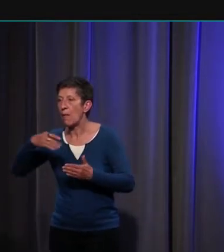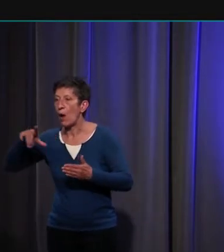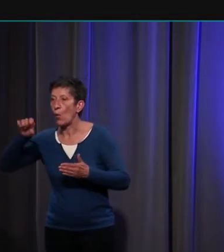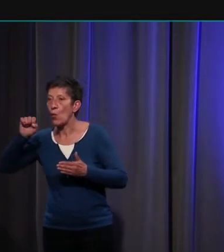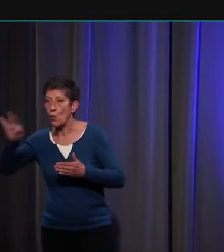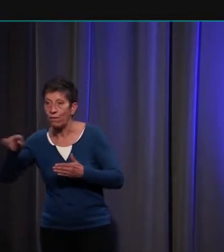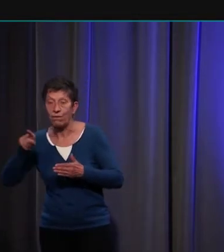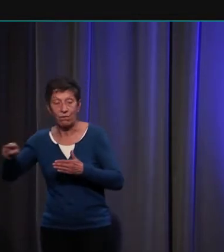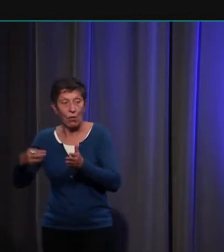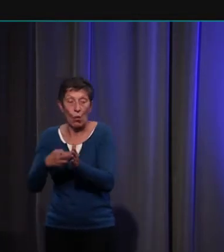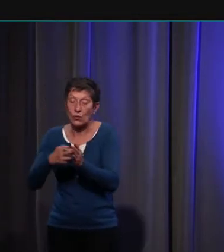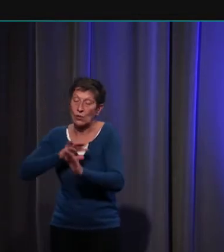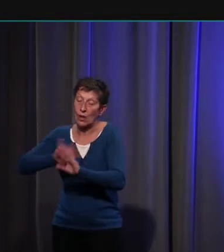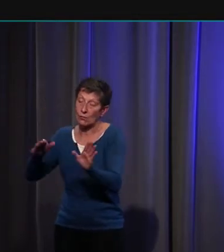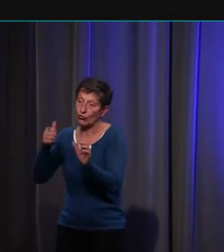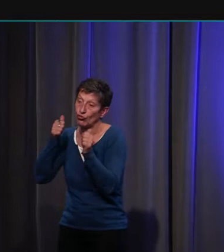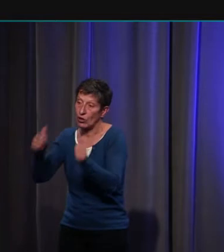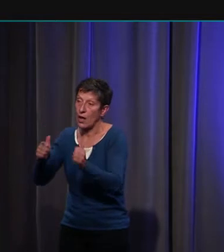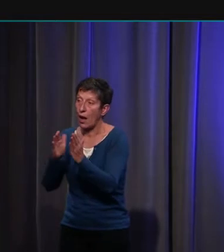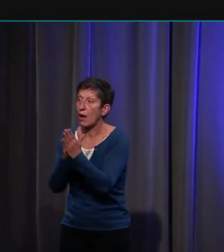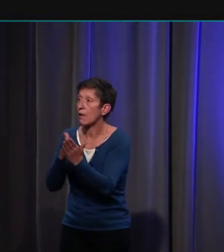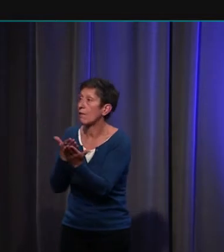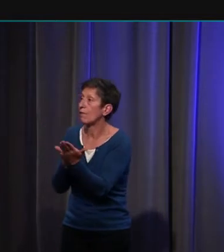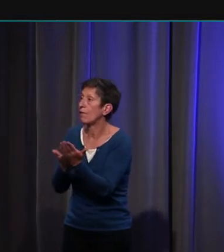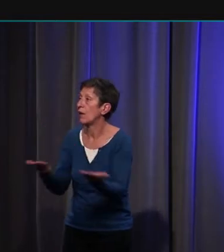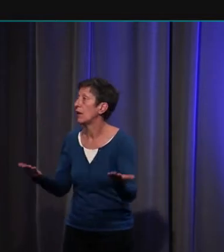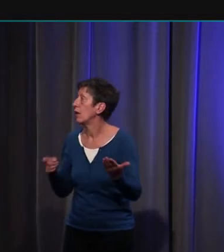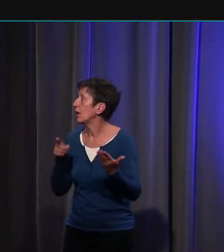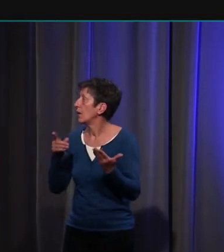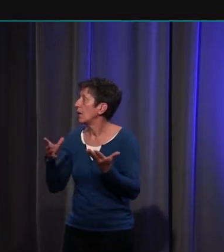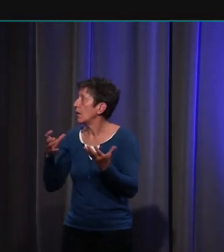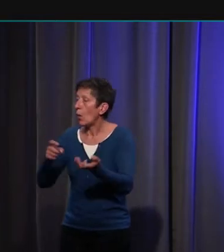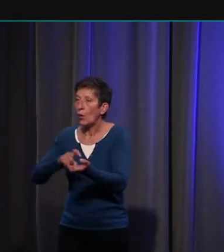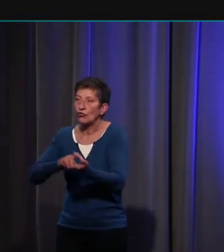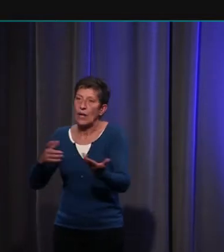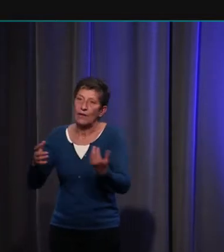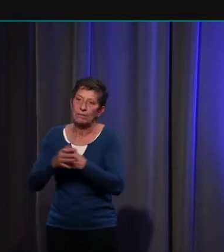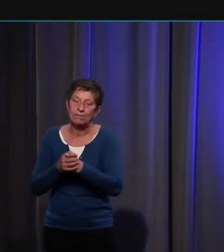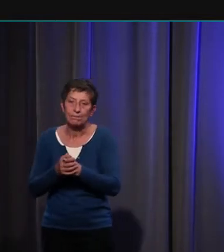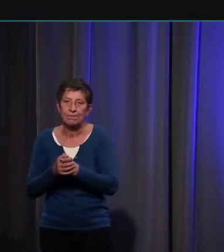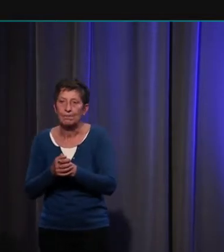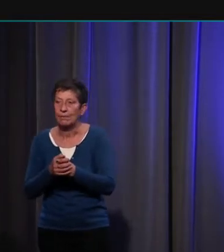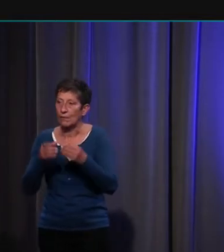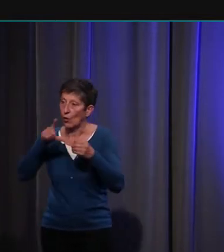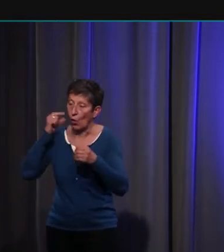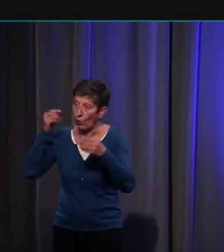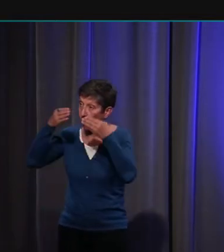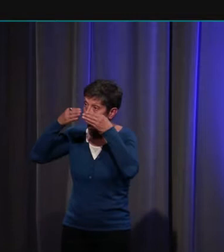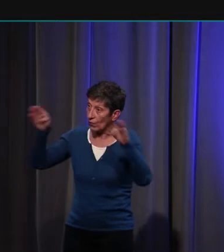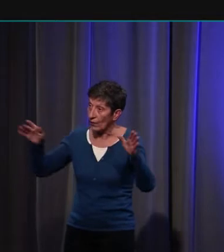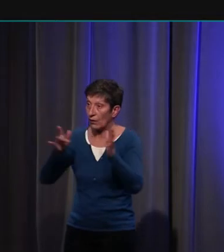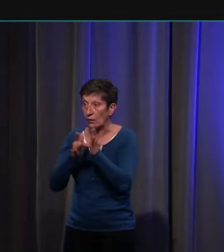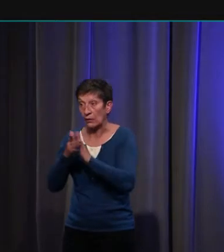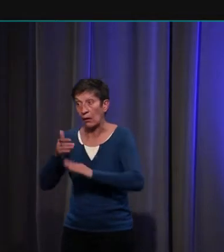j'adore ses romans ce livre là sous les lire l'original comment vous dire c'est un homme très ouvert c'est un chrétien et j'admire